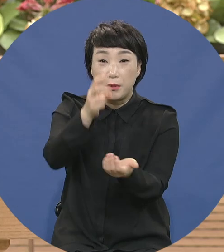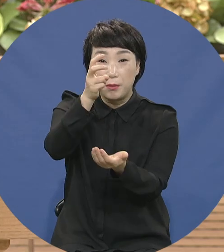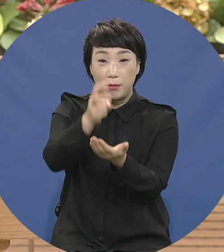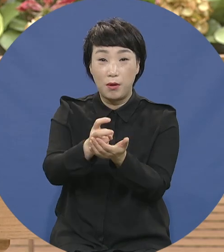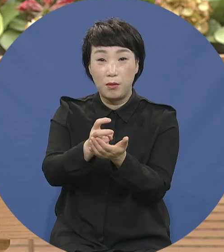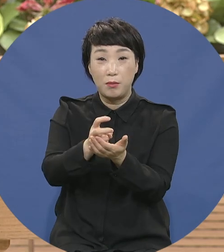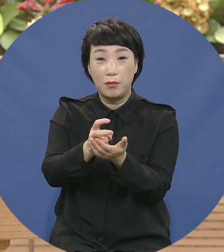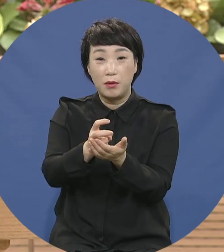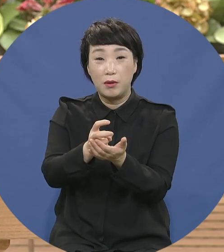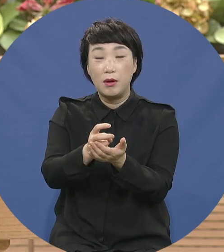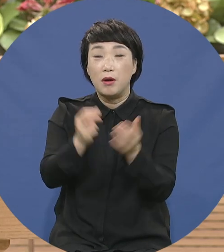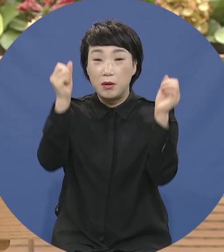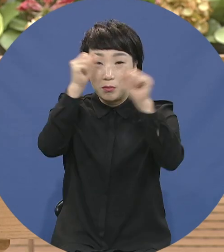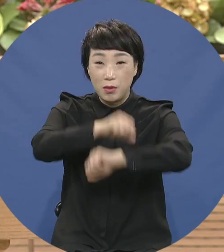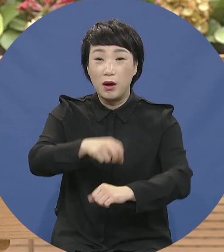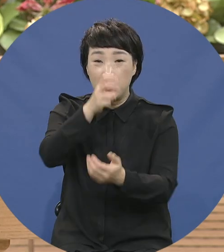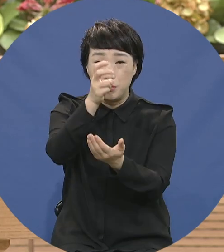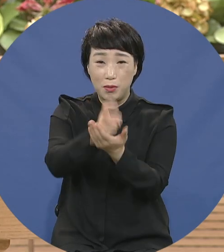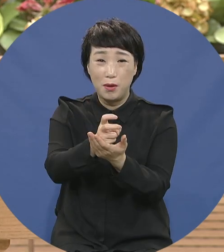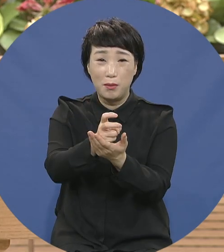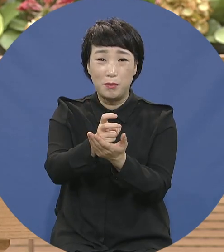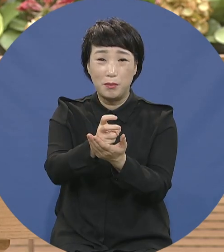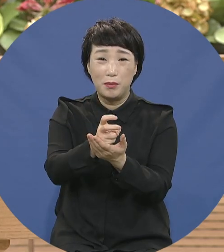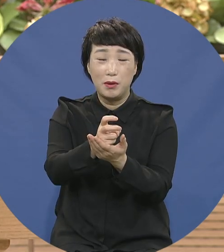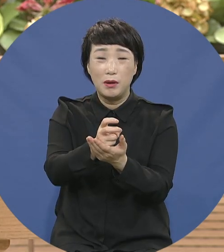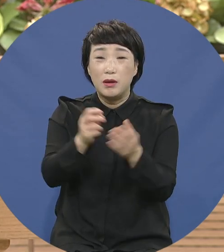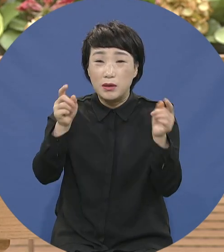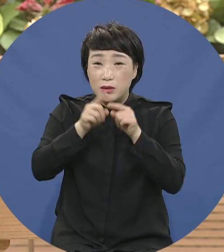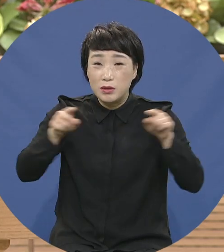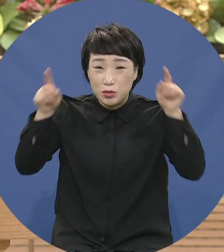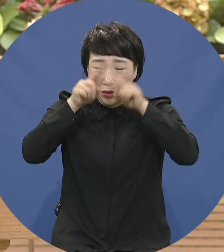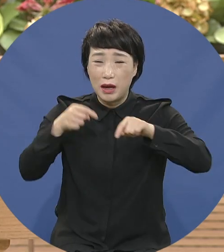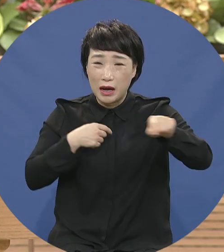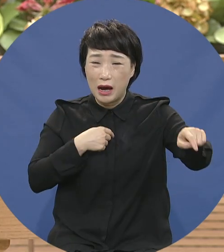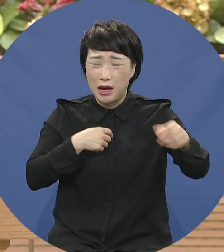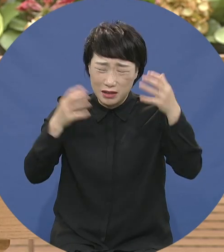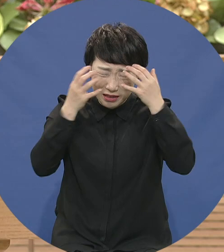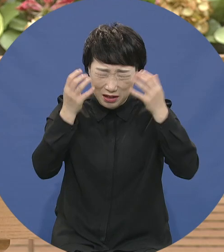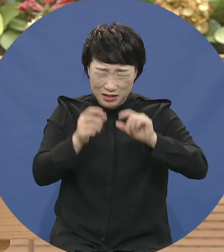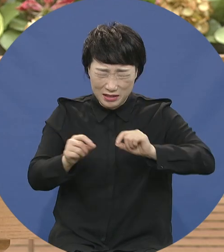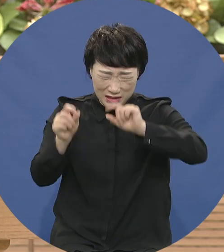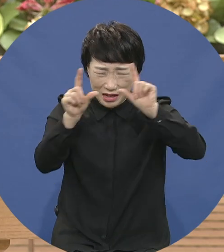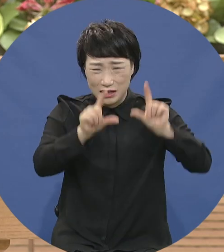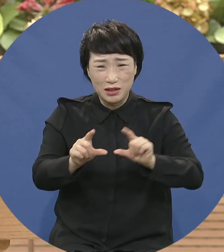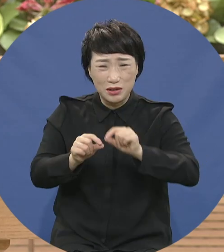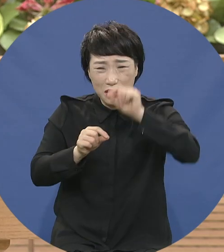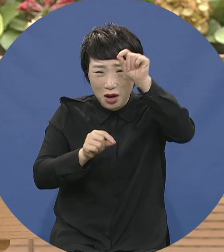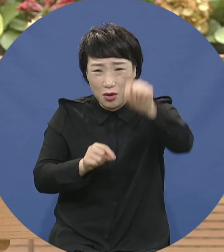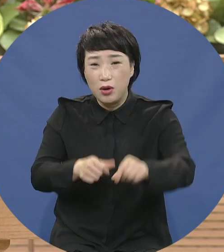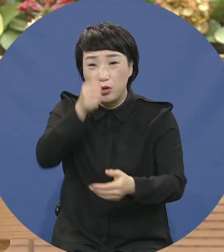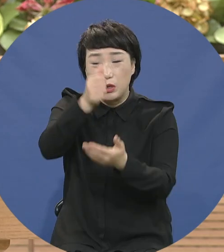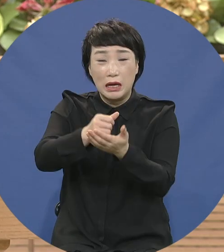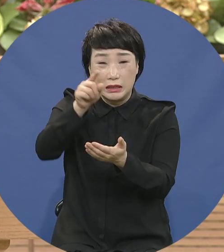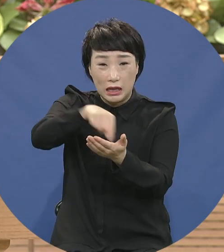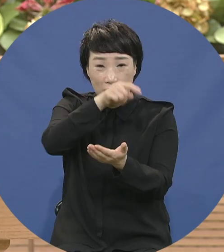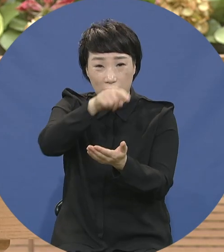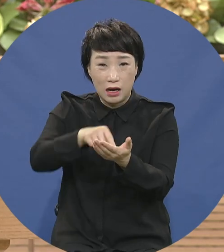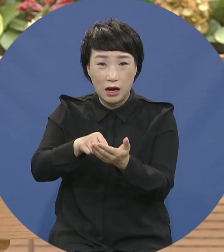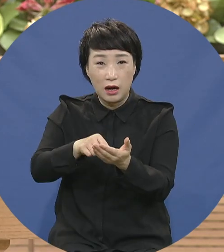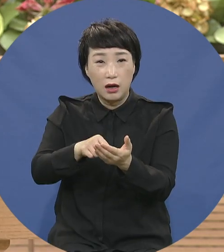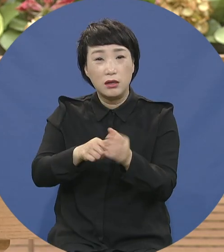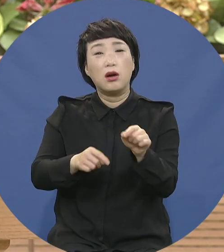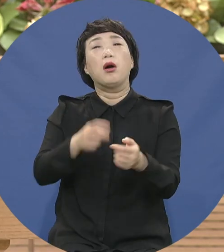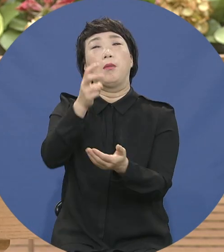법에, 멸망의 법에, 지옥에 가서 영원히 살아야 하는 이 죄값,